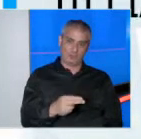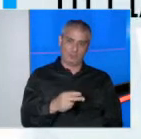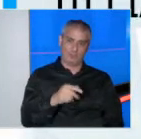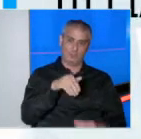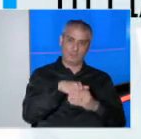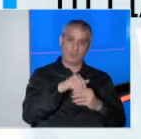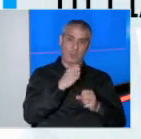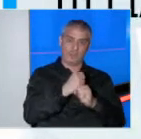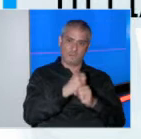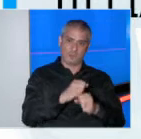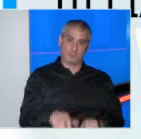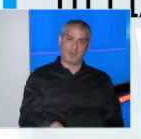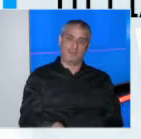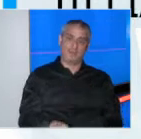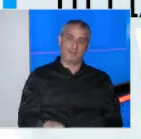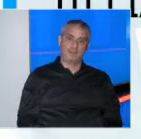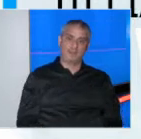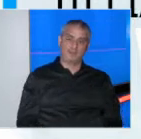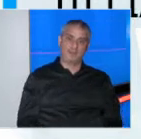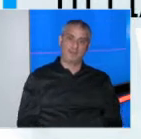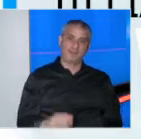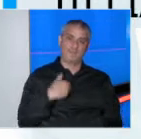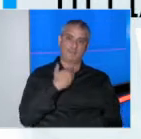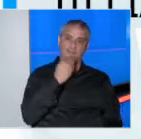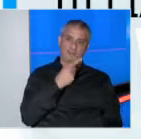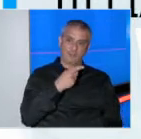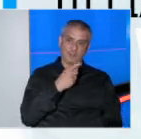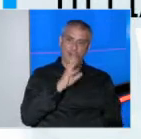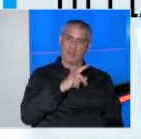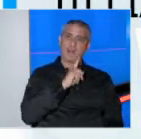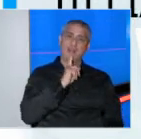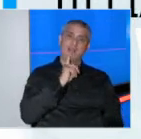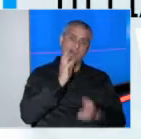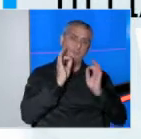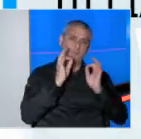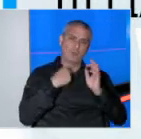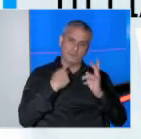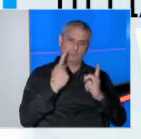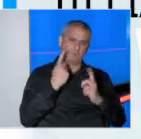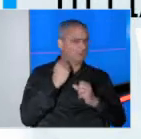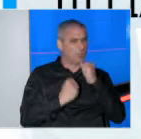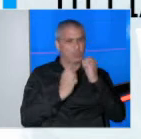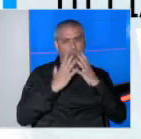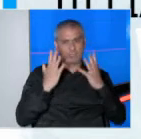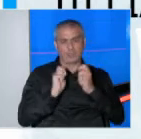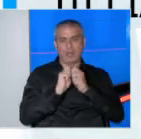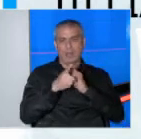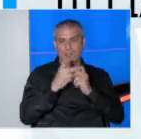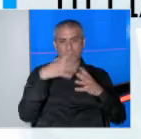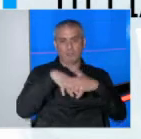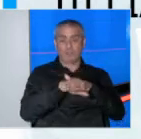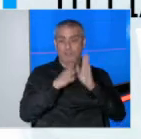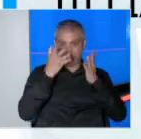במסגרת העבודה, הוא היה גם יושב ראש מפלגת העבודה, על הדרך סיפרתי לו על אמא מיוחדת שנתקלת בקושי גדול לשלב את בנה